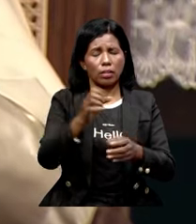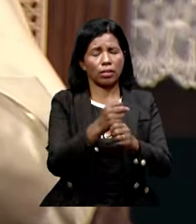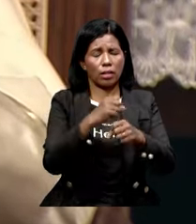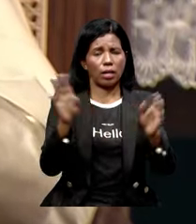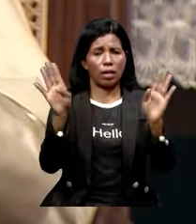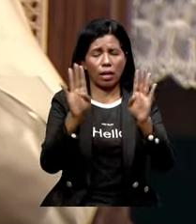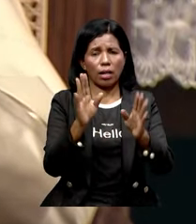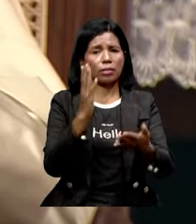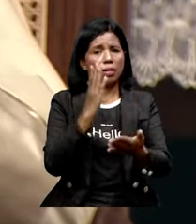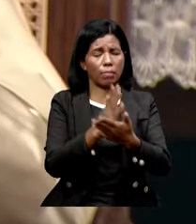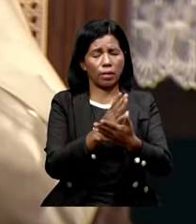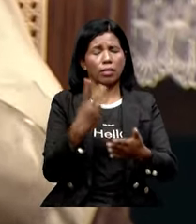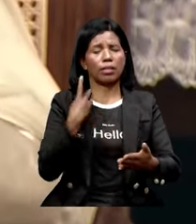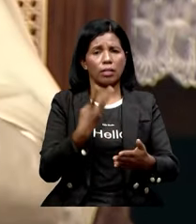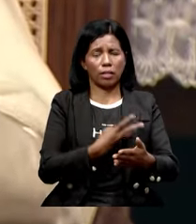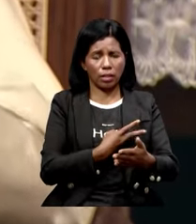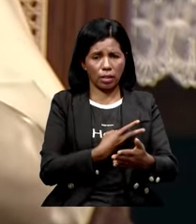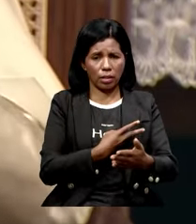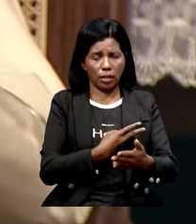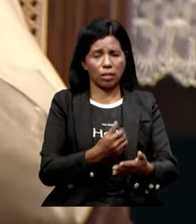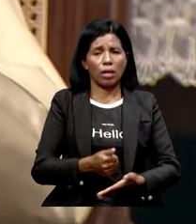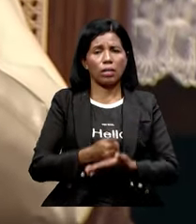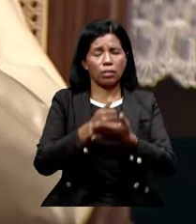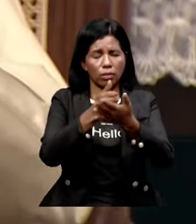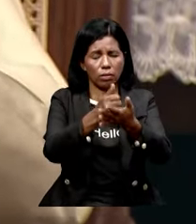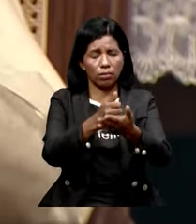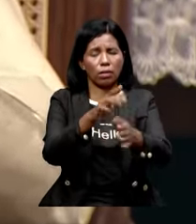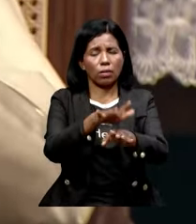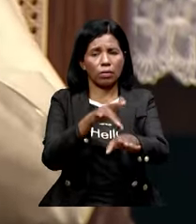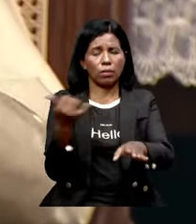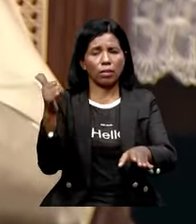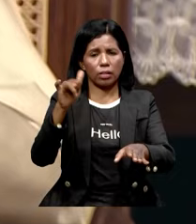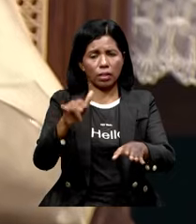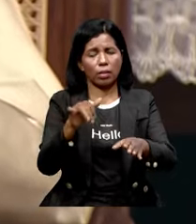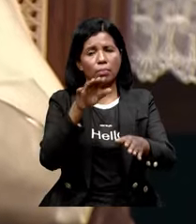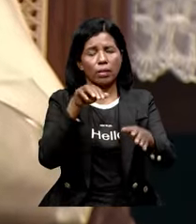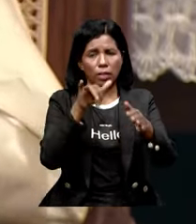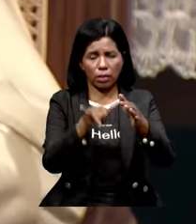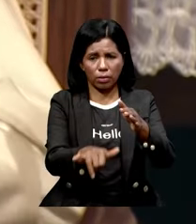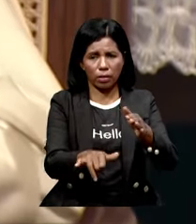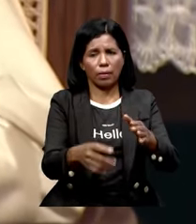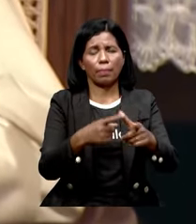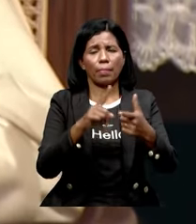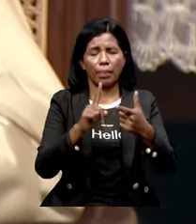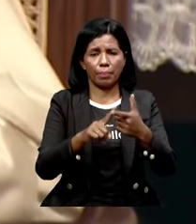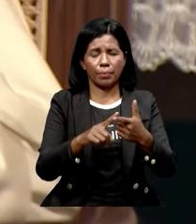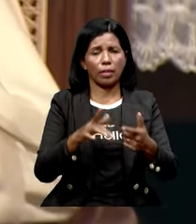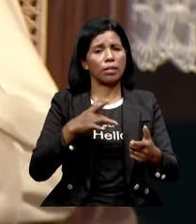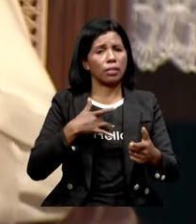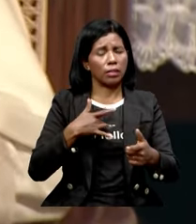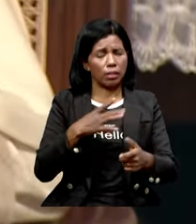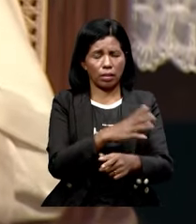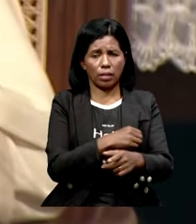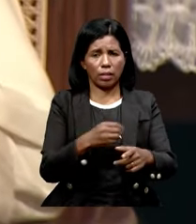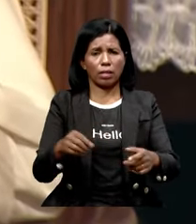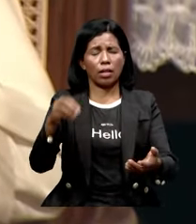kita untuk turun menyentuh mereka yang ada di bawah. Terlebih, bela rasa berarti